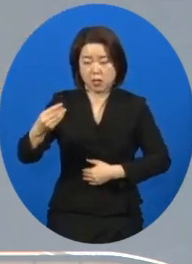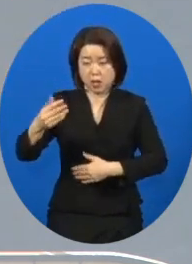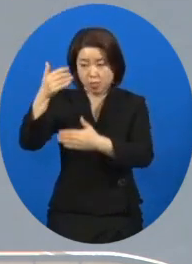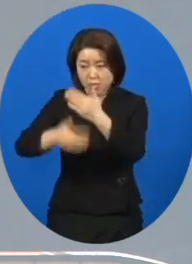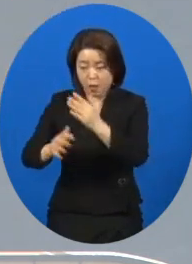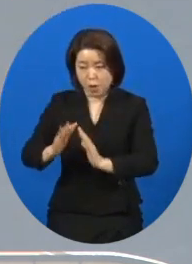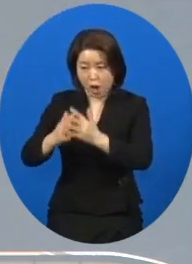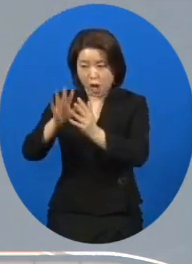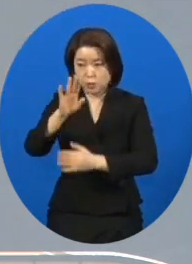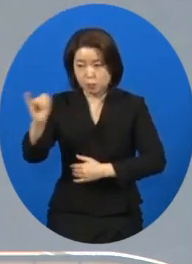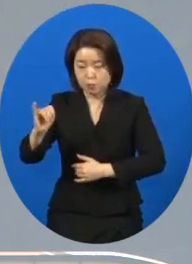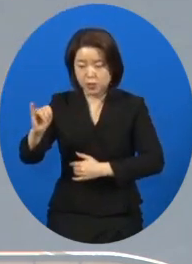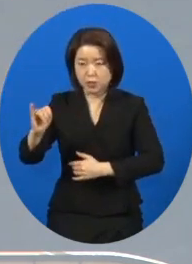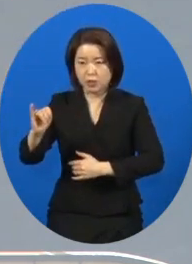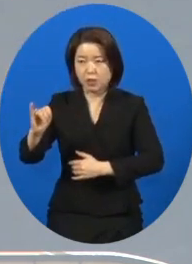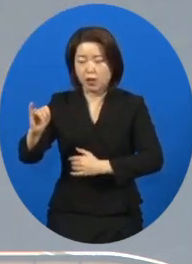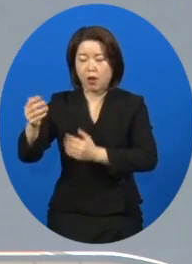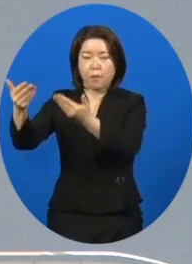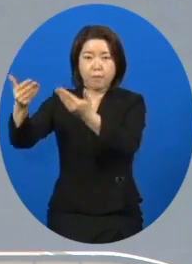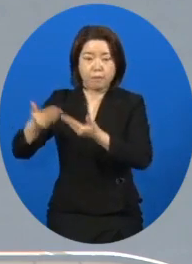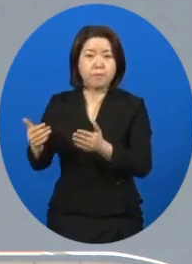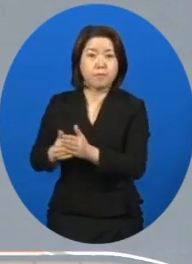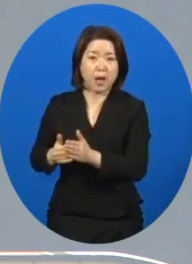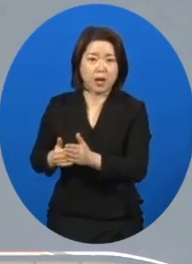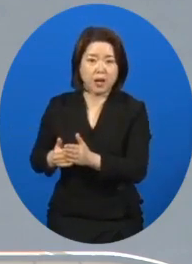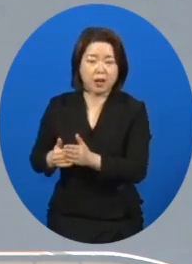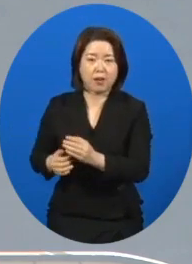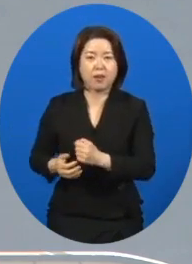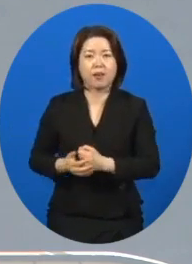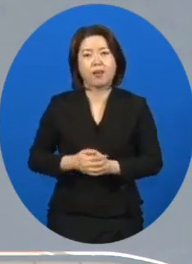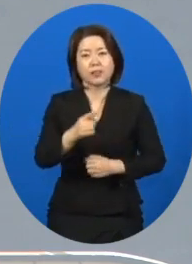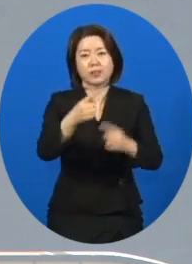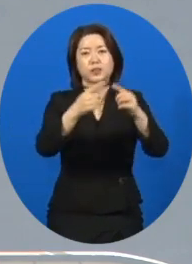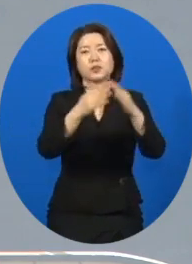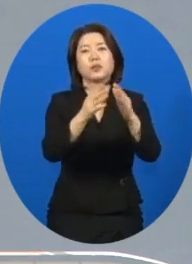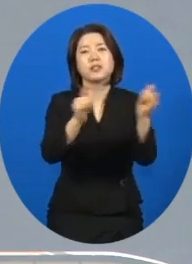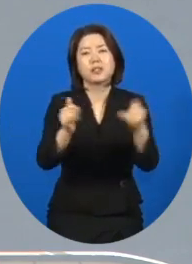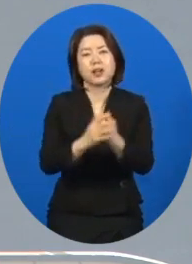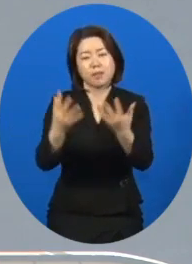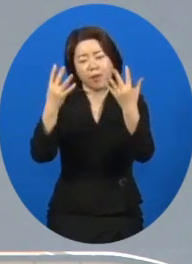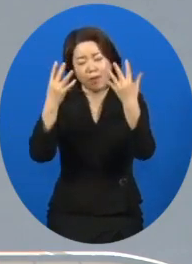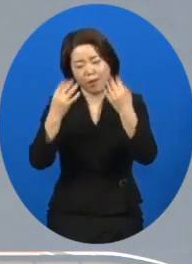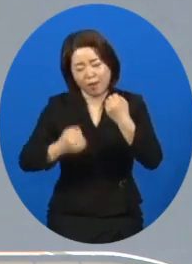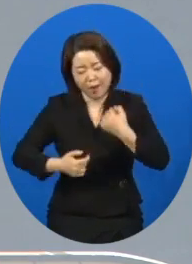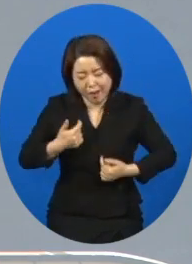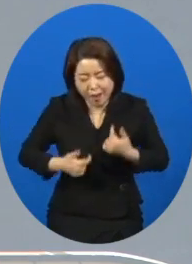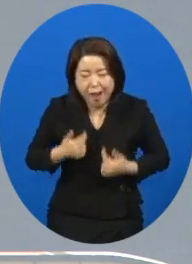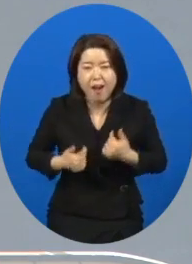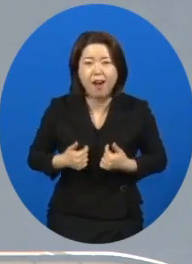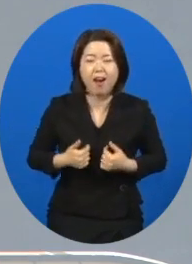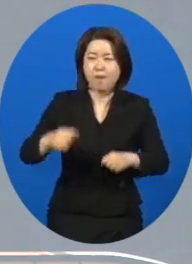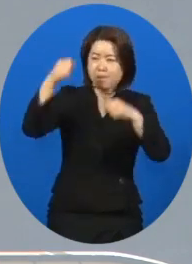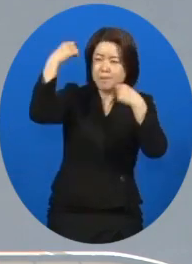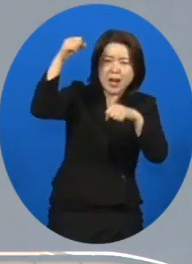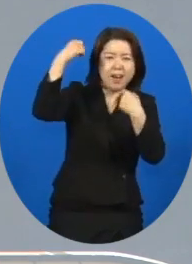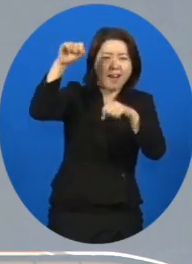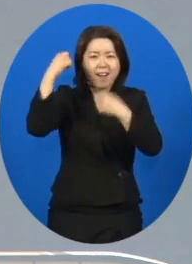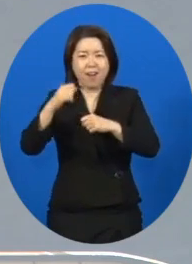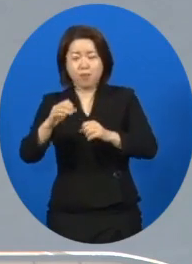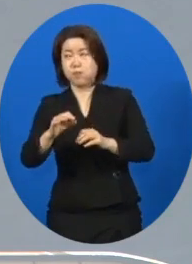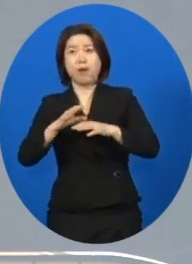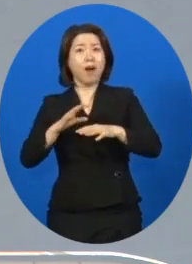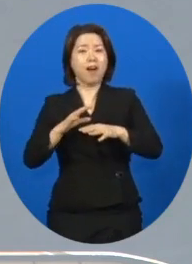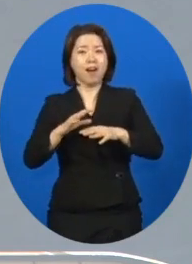남은 건축비가 되어서 왔습니다. 그 교인들이 얼마나 기뻐하며 춤을 추며